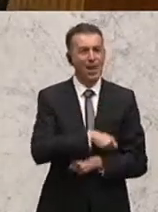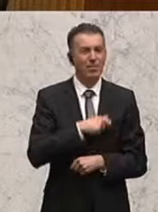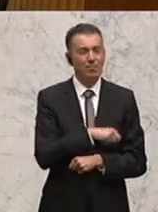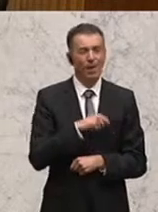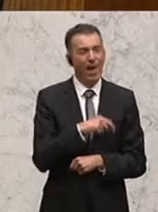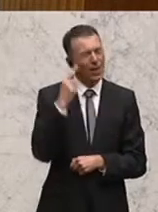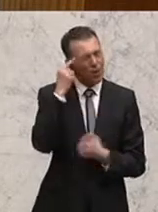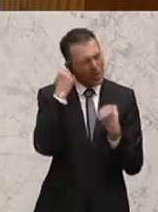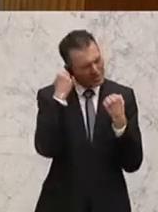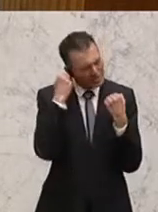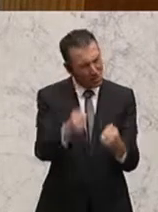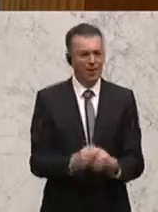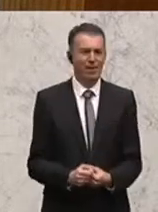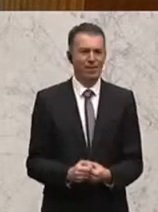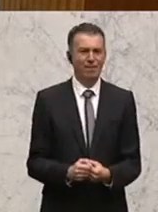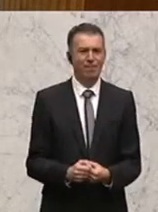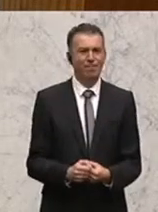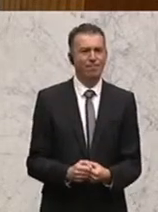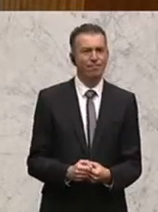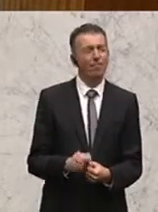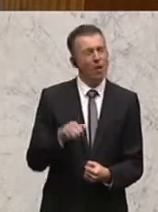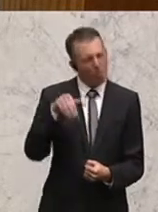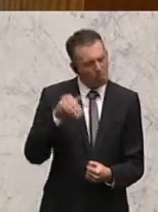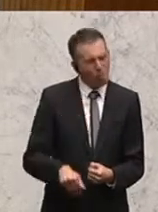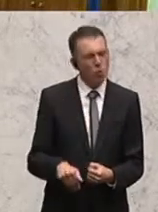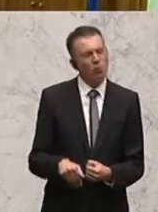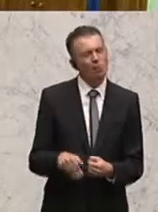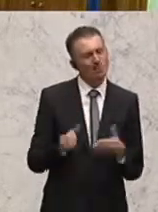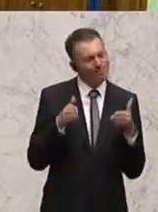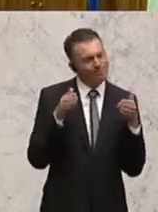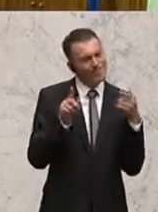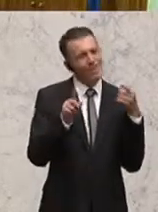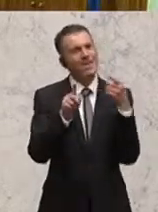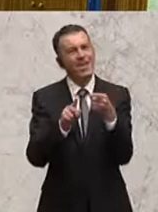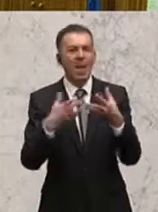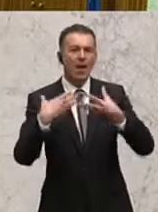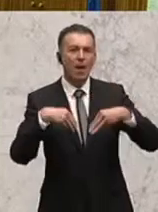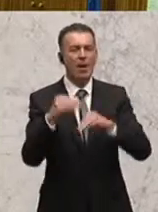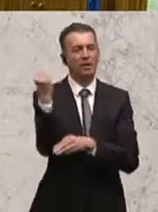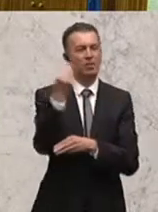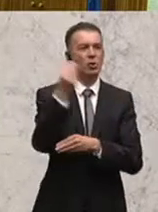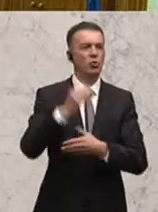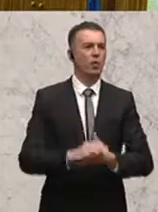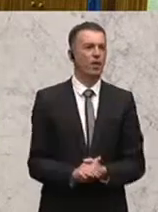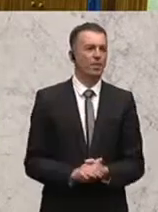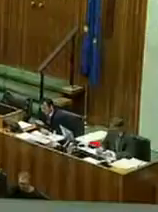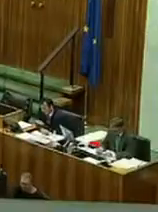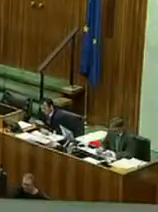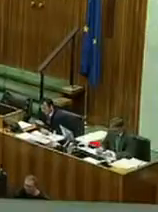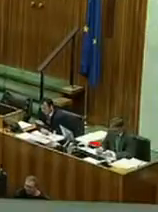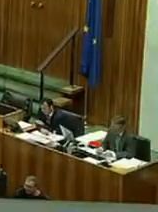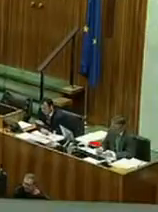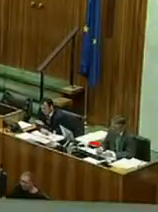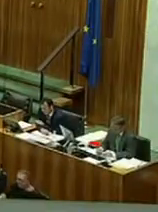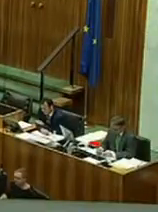wie immer jetzt die Zeit im Bild. Auf ORF3 können Sie die gesamte Debatte bis zum Schluss mitverfolgen. Ich wünsche Ihnen noch einen angenehmen